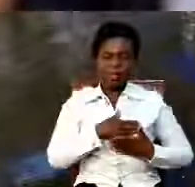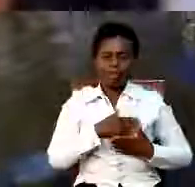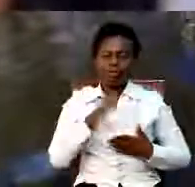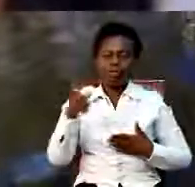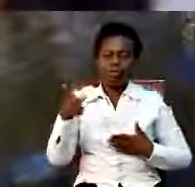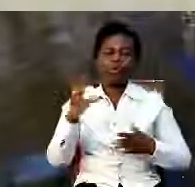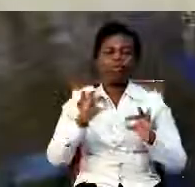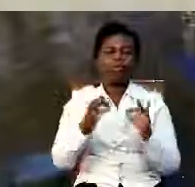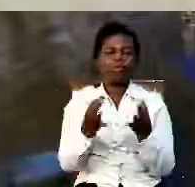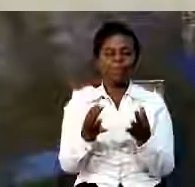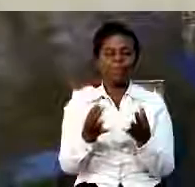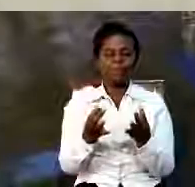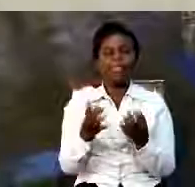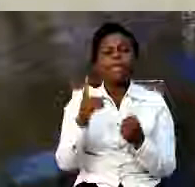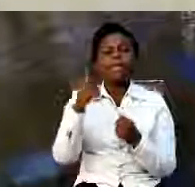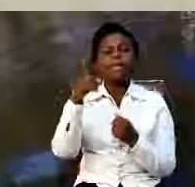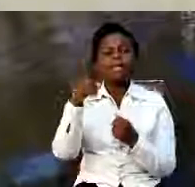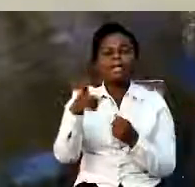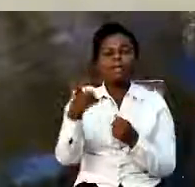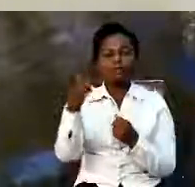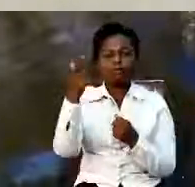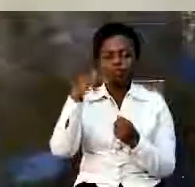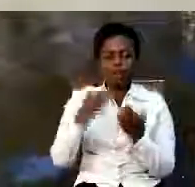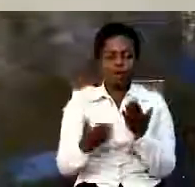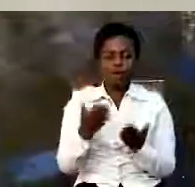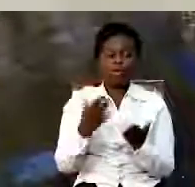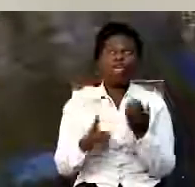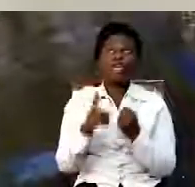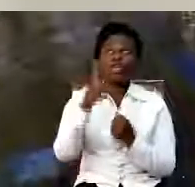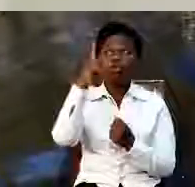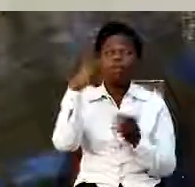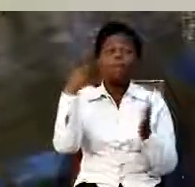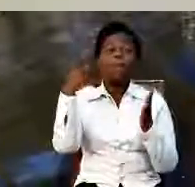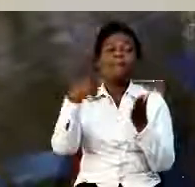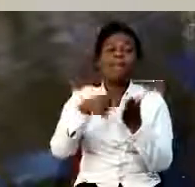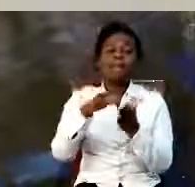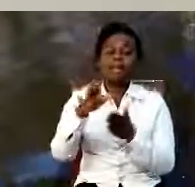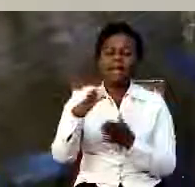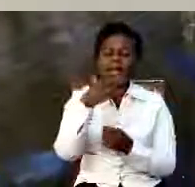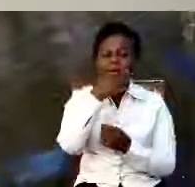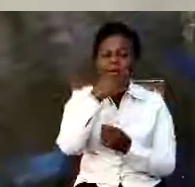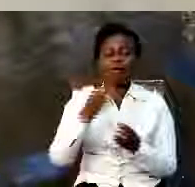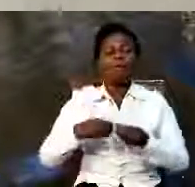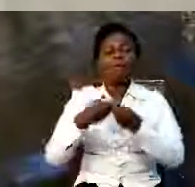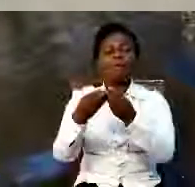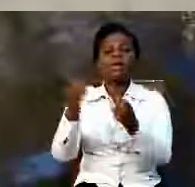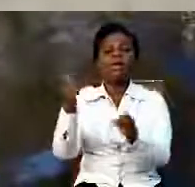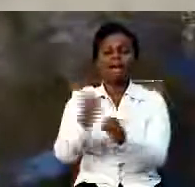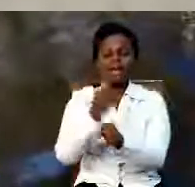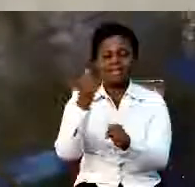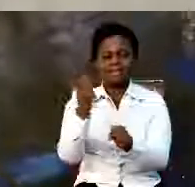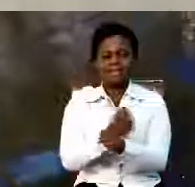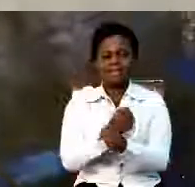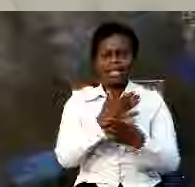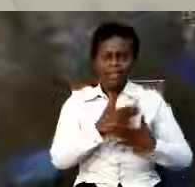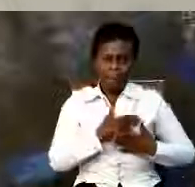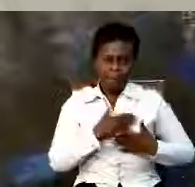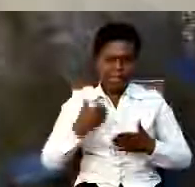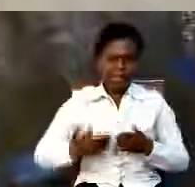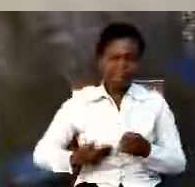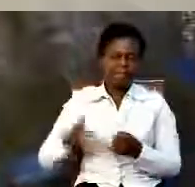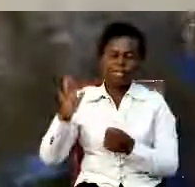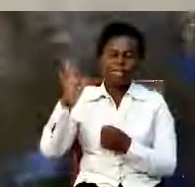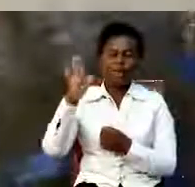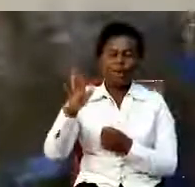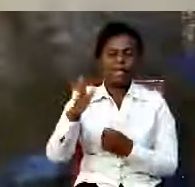gani. Hicho kiwango ni cha juu. Ina maana kwamba mwanamume amepewa kazi ya kumpenda mke wake,